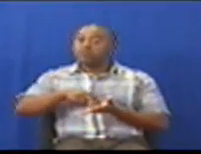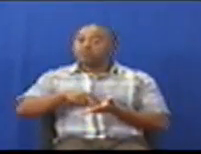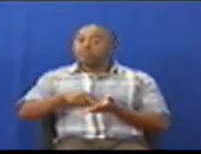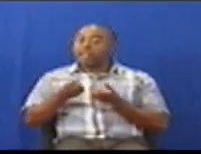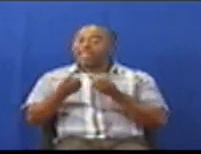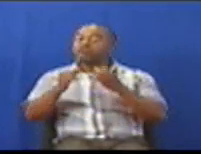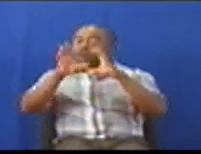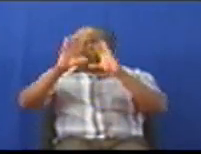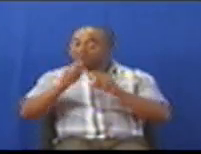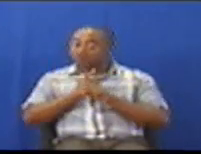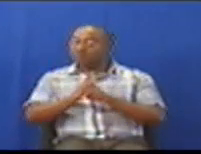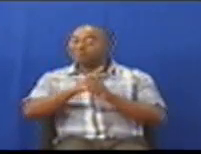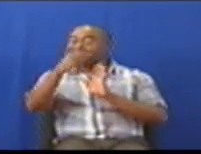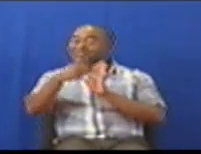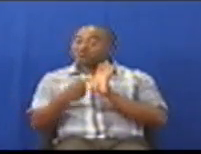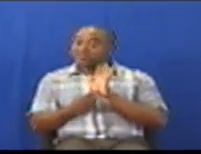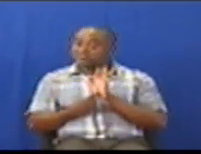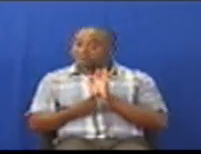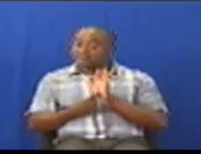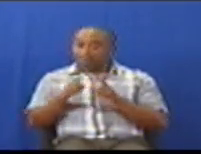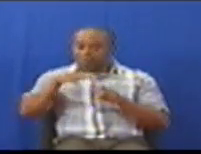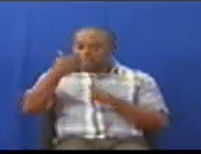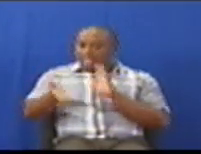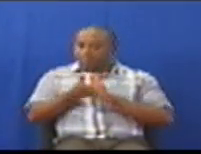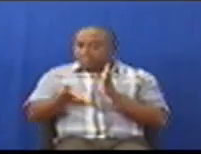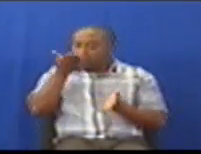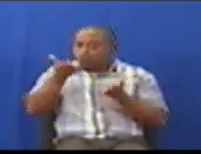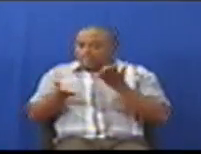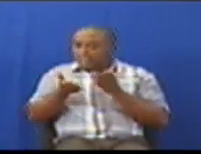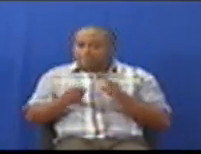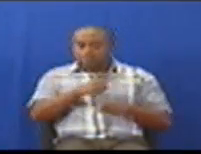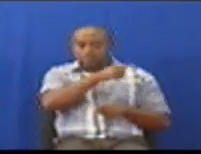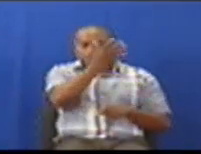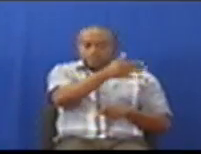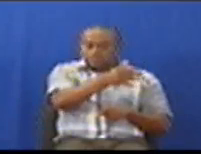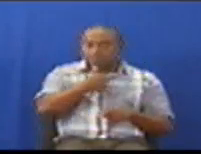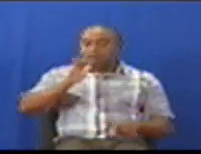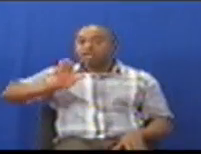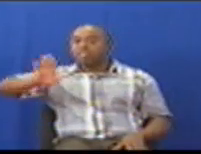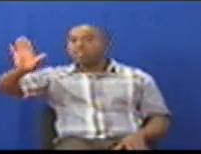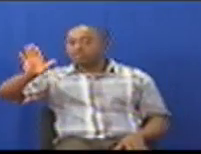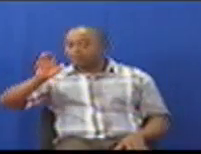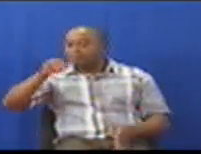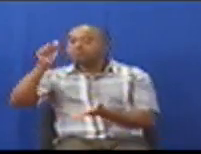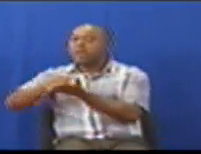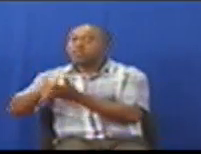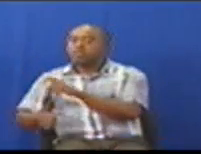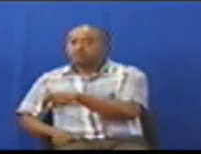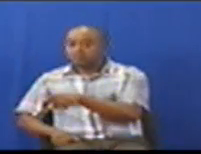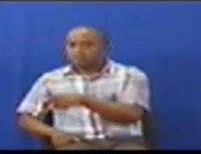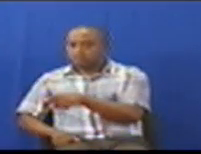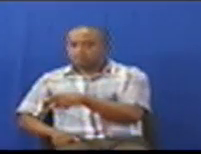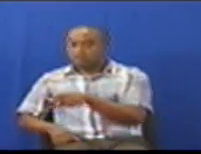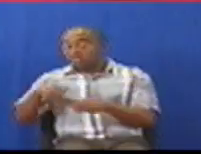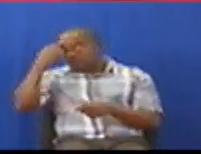wa kanuni zilivyo na kulinganisha maeneo ambayo mbunge anatoka, as if kwamba mbunge